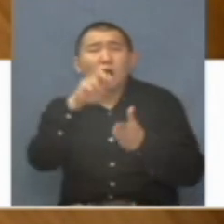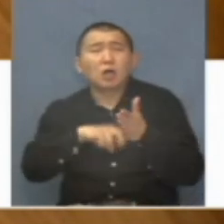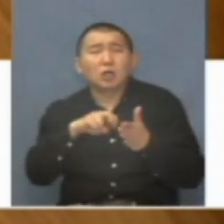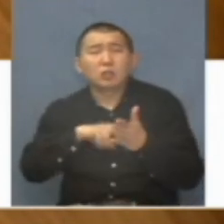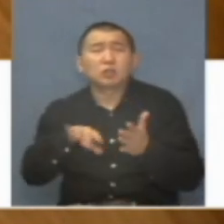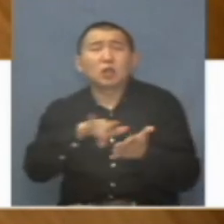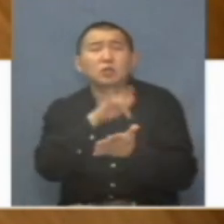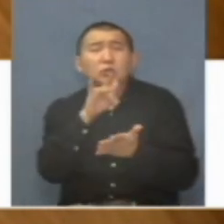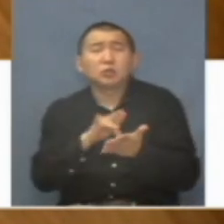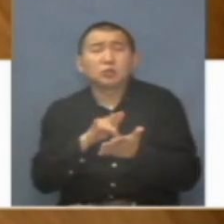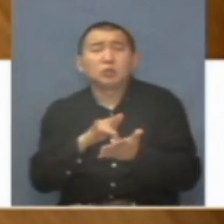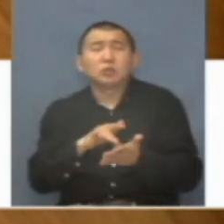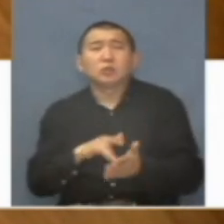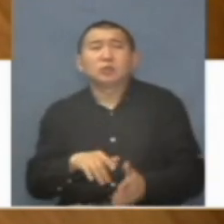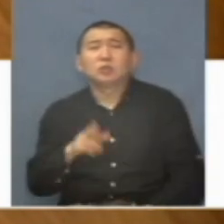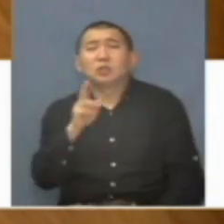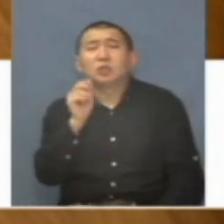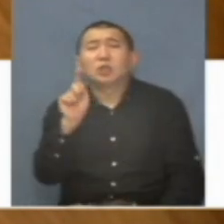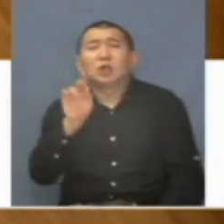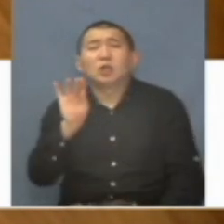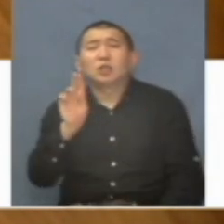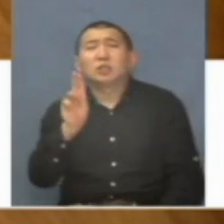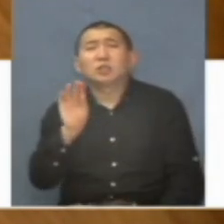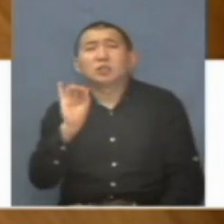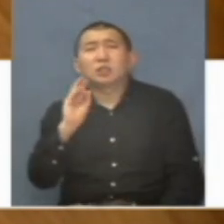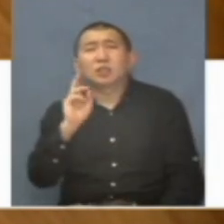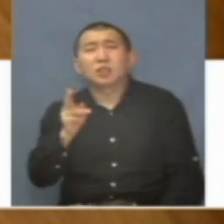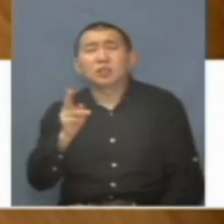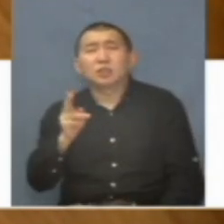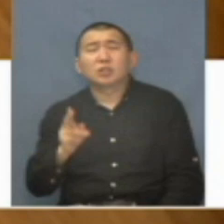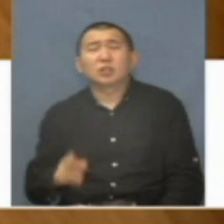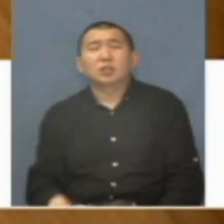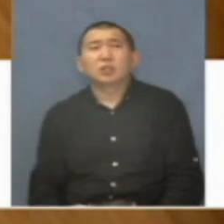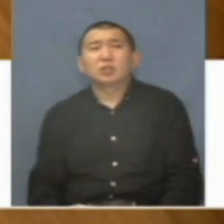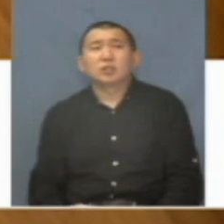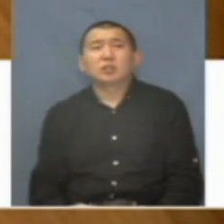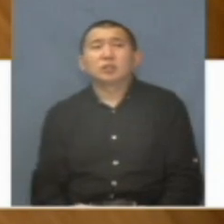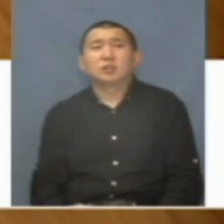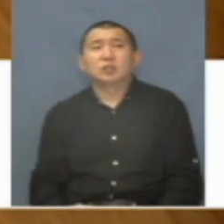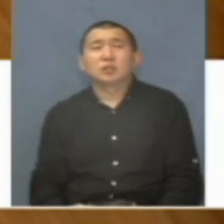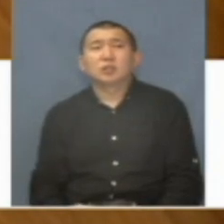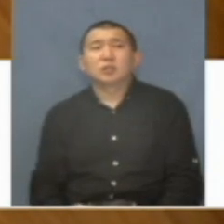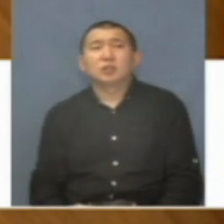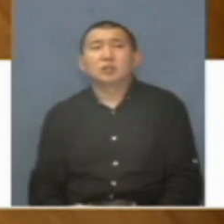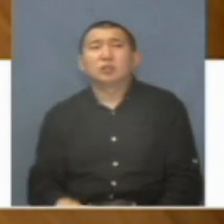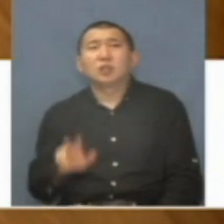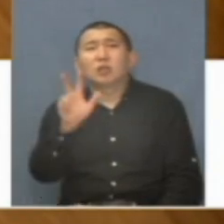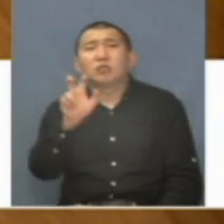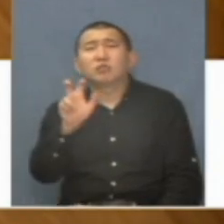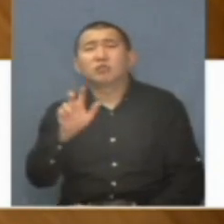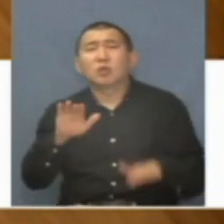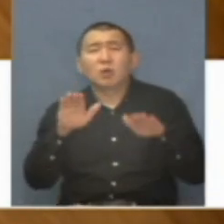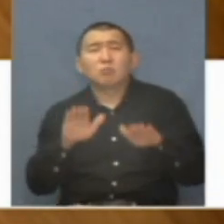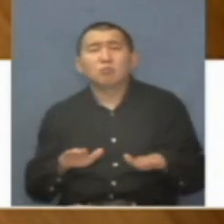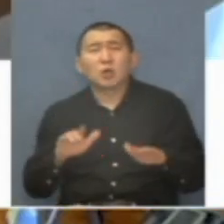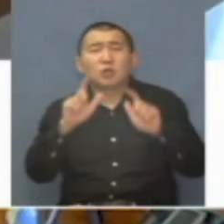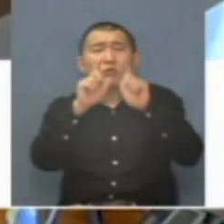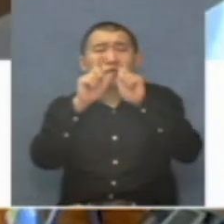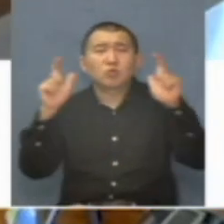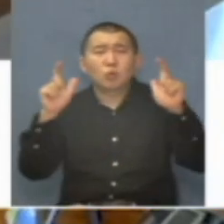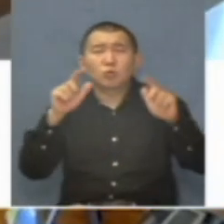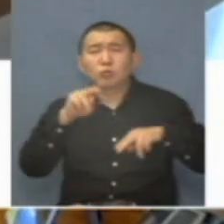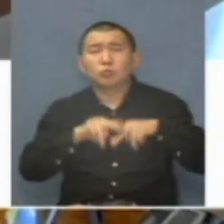Кассинг президенттің тікелей тапсырмасы бойынша 300 орындық мектепті салып